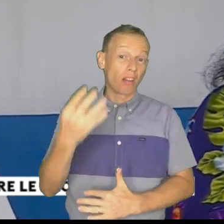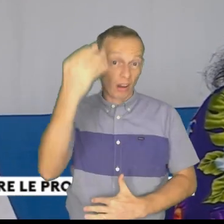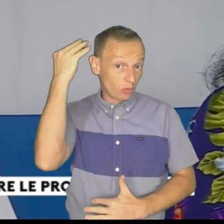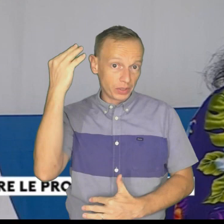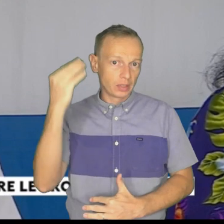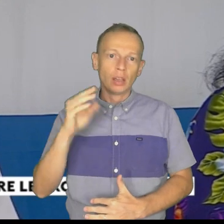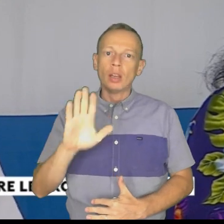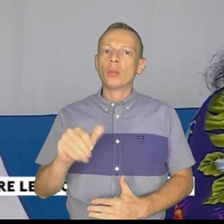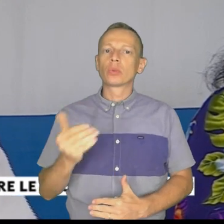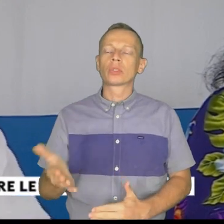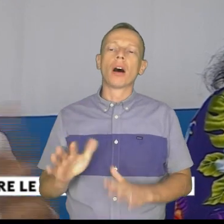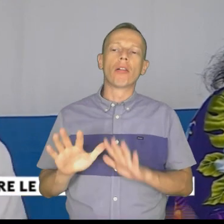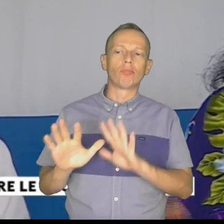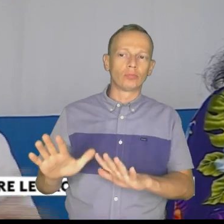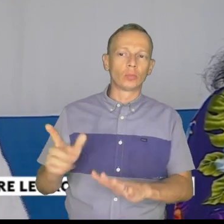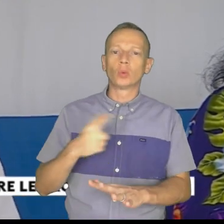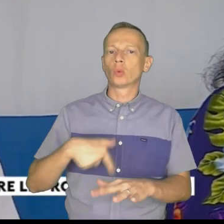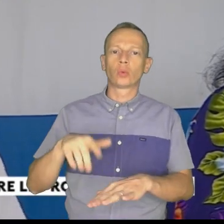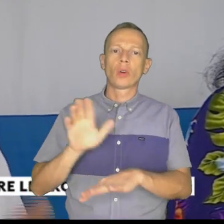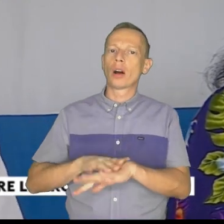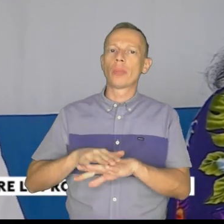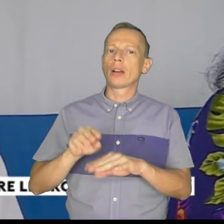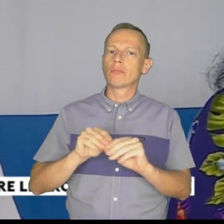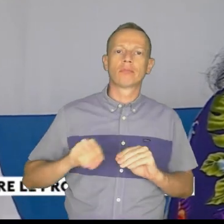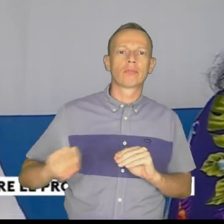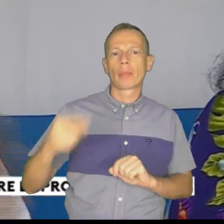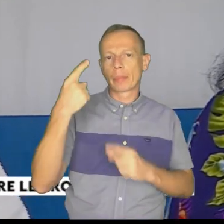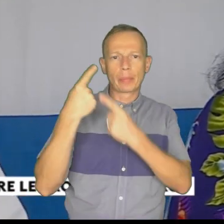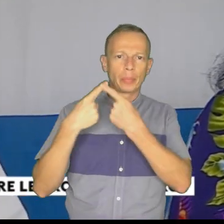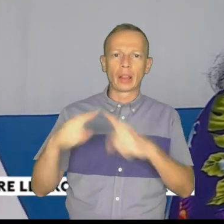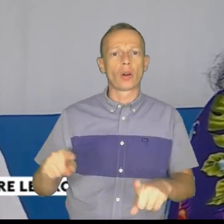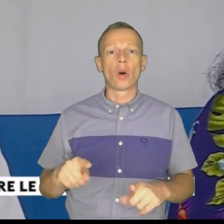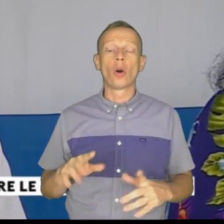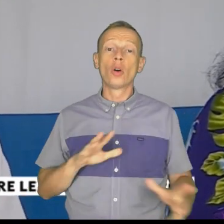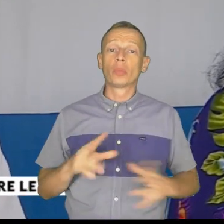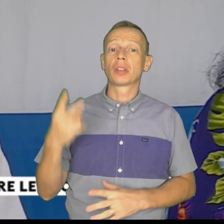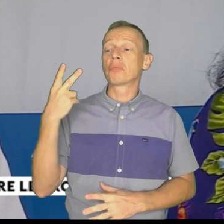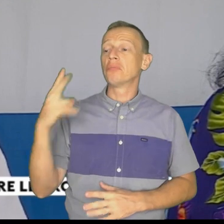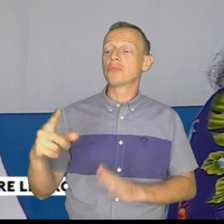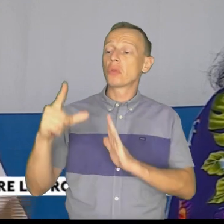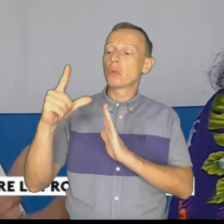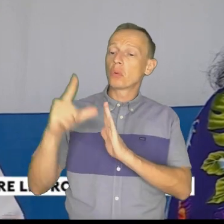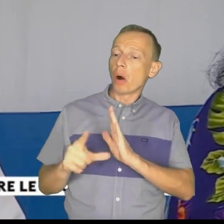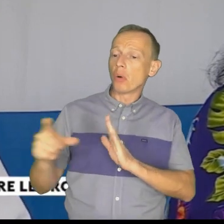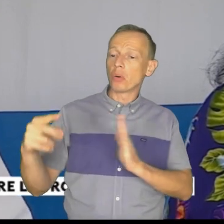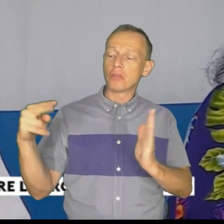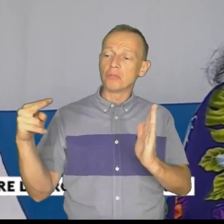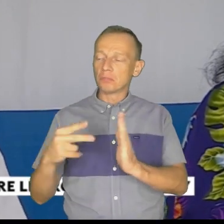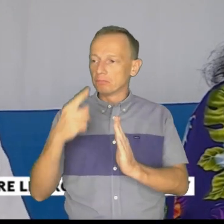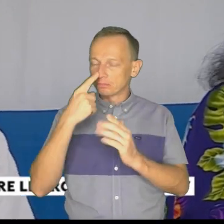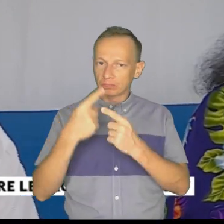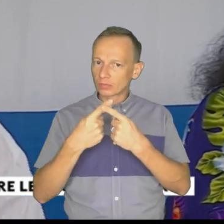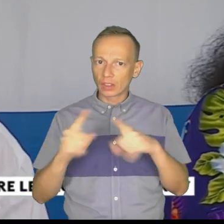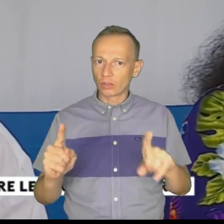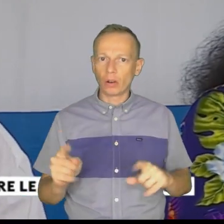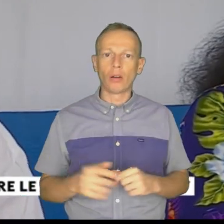pense que peut-être qu'ils ont leur façon de lire le droit et nous avons notre façon de lire le droit. J'ai été condamné au tribunal de